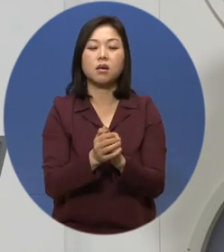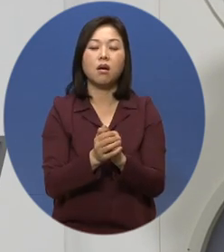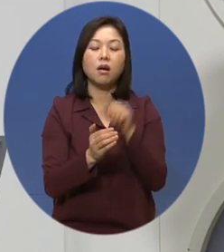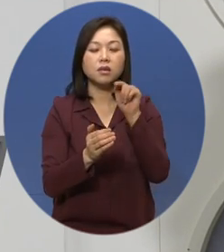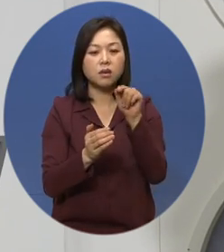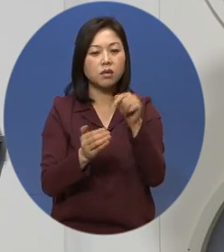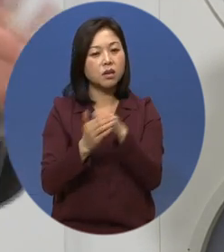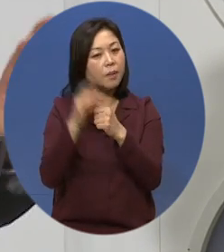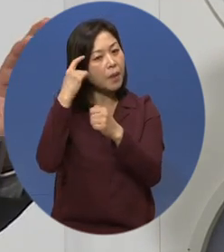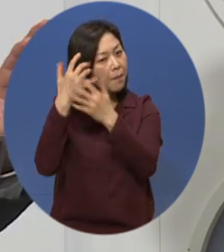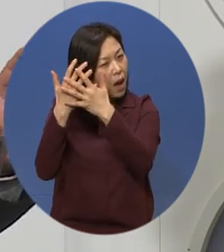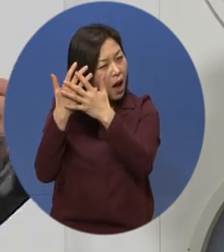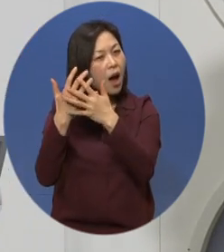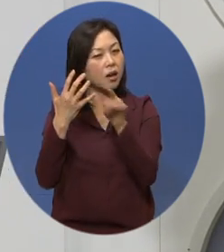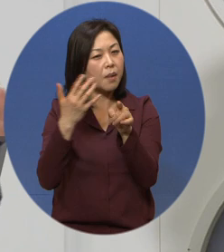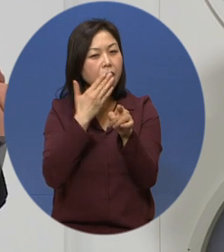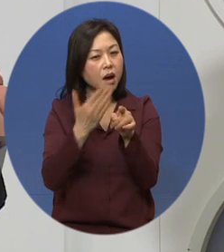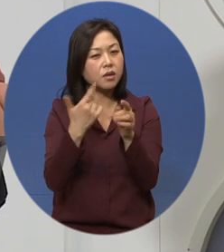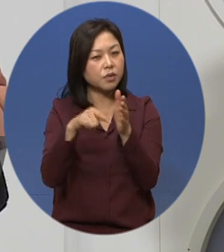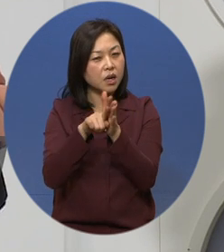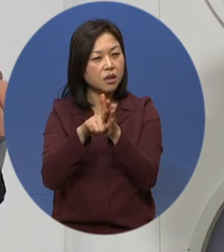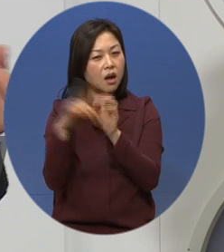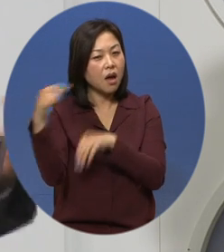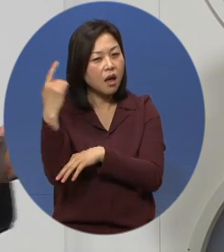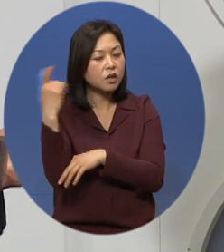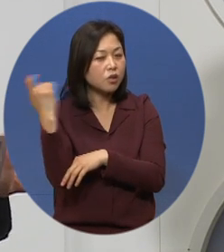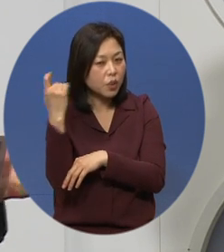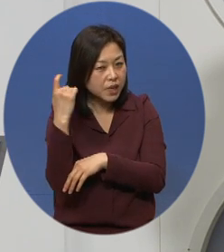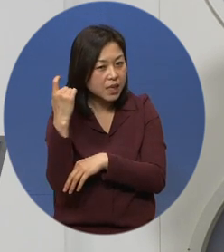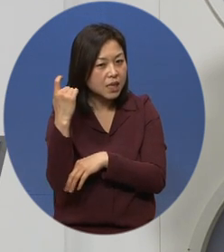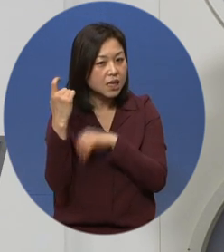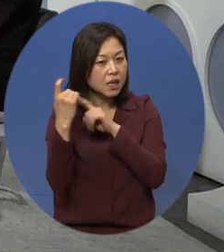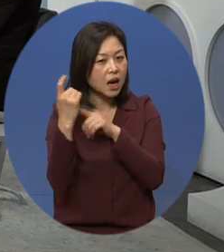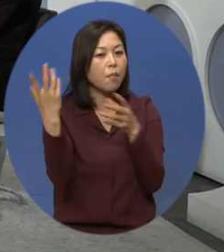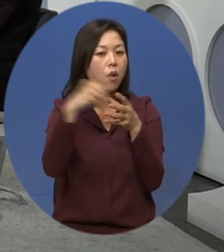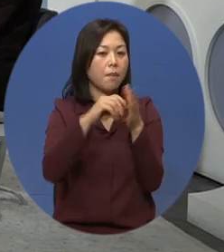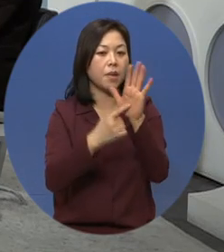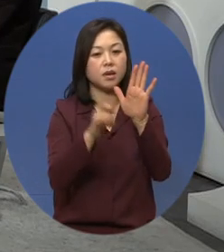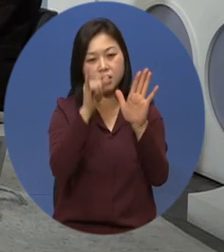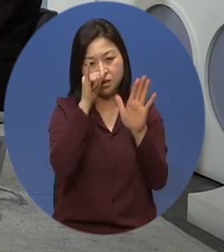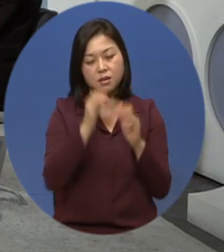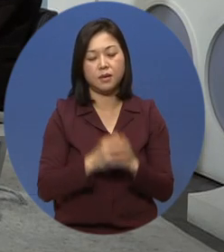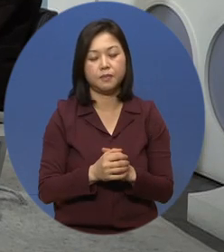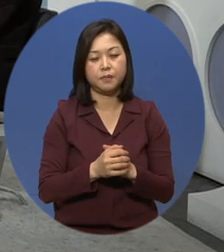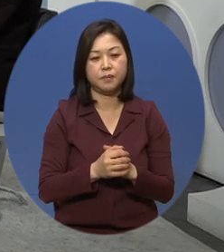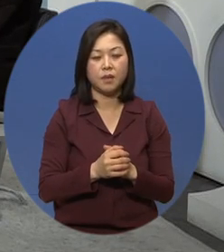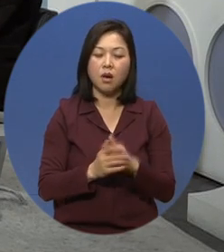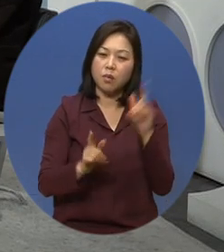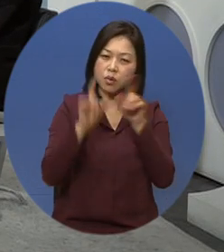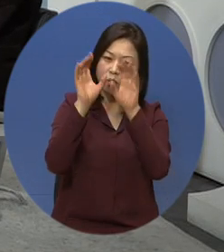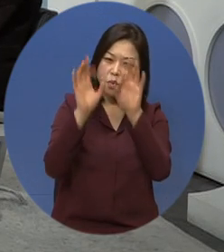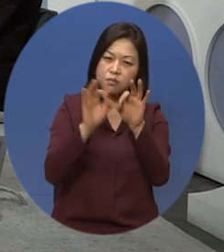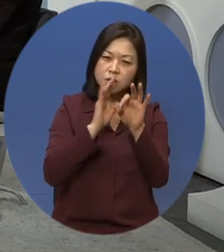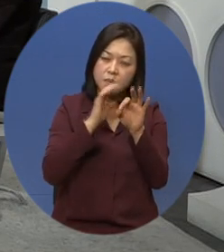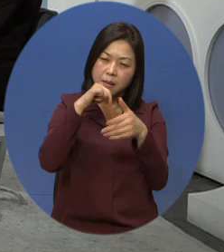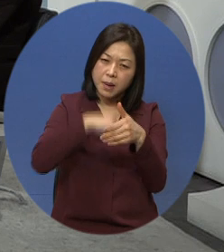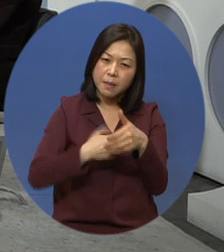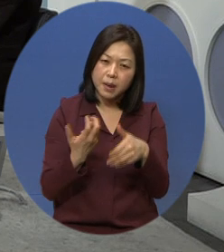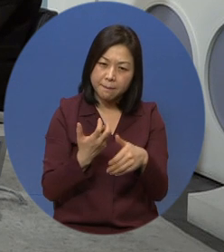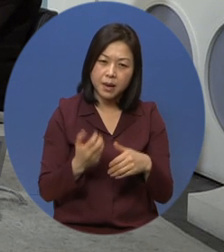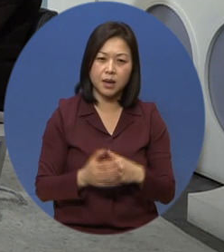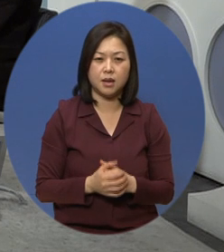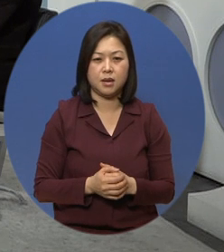샤또 와 회개 소리가 개성 납니다 그걸 어 가치는 거죠 어떻게 보면 가슴이 아파요 왜